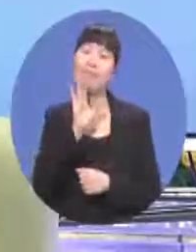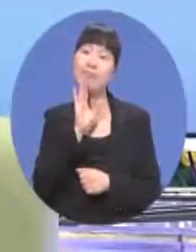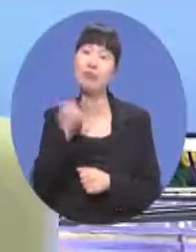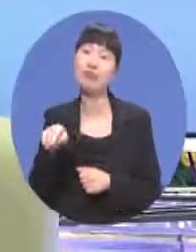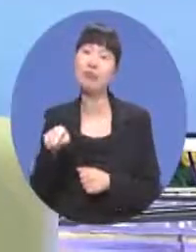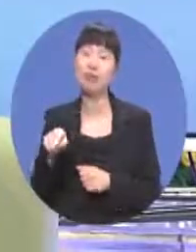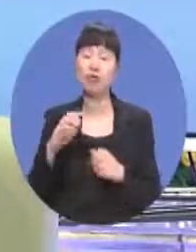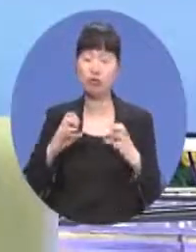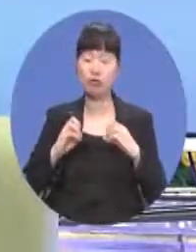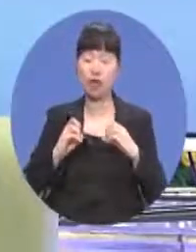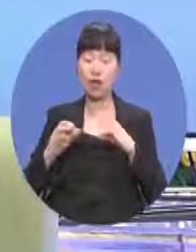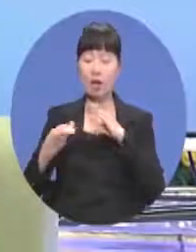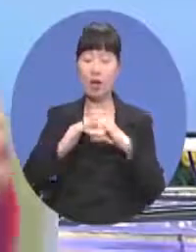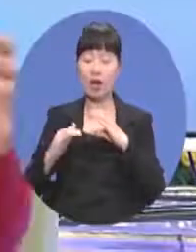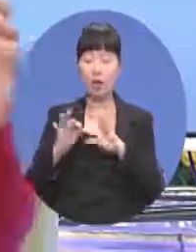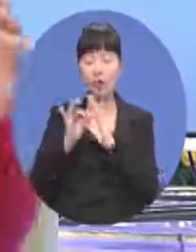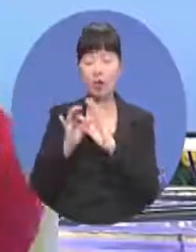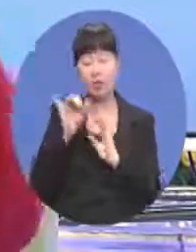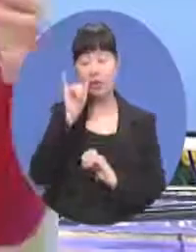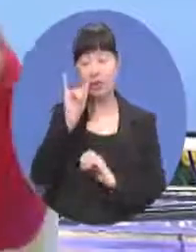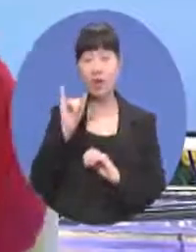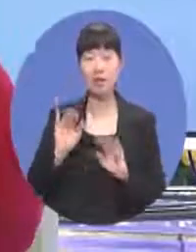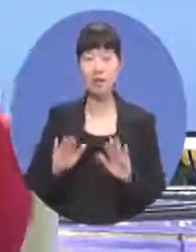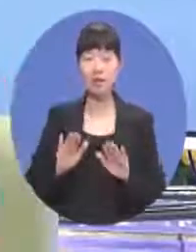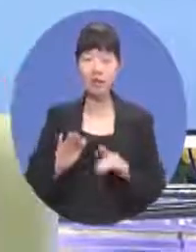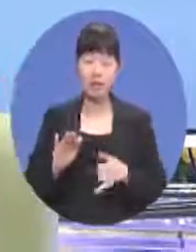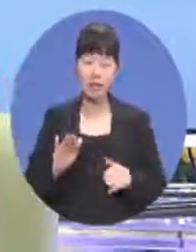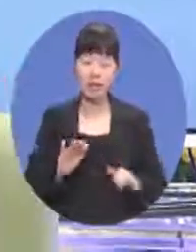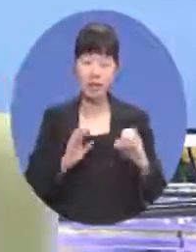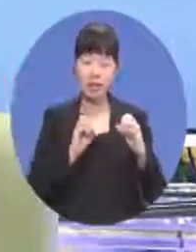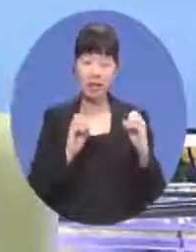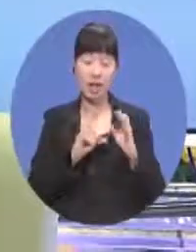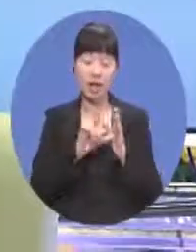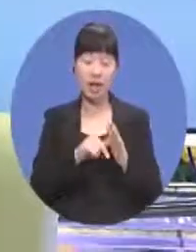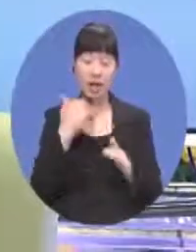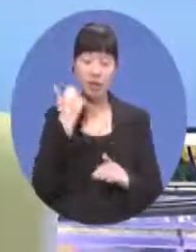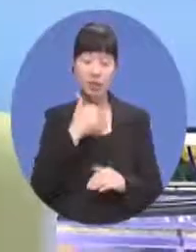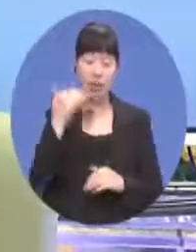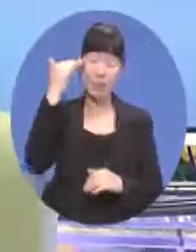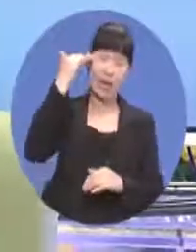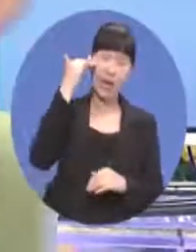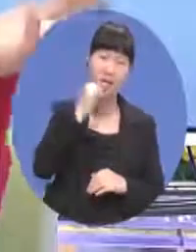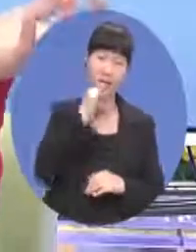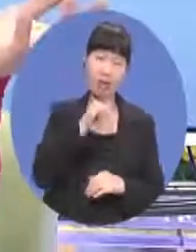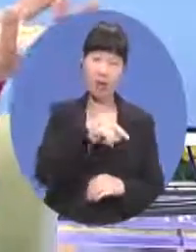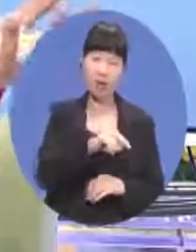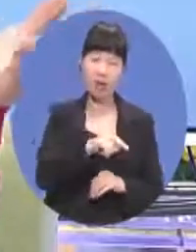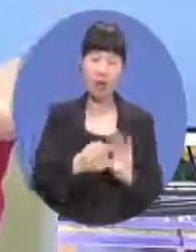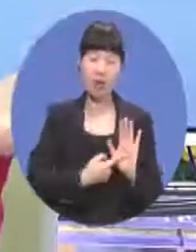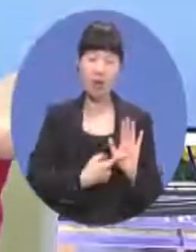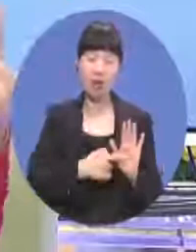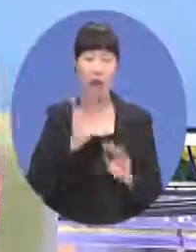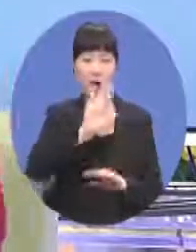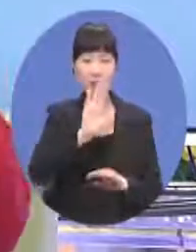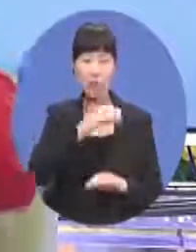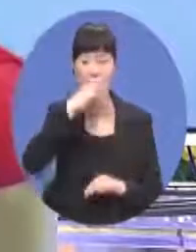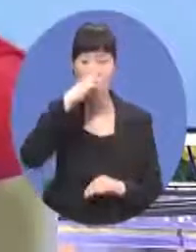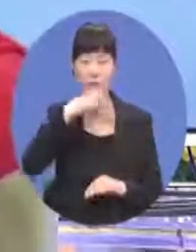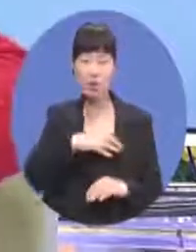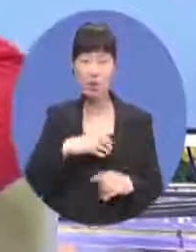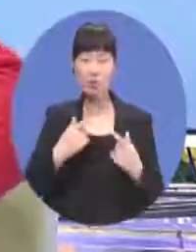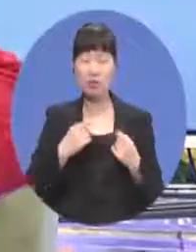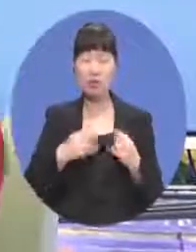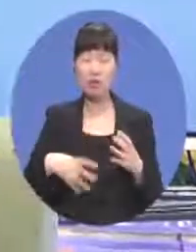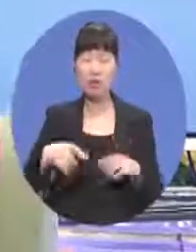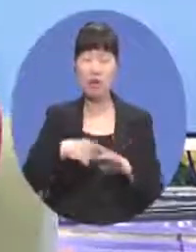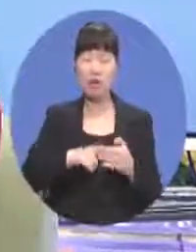이것도 의사소통하고 관련이 되는 건지 또 이제 애들하고 얘기를 할 때 누가 괴롭혀요. 네. 근데 그걸 어디다 알리지를 않고 그냥 이렇게